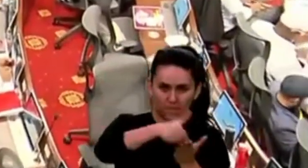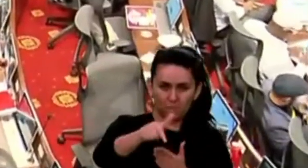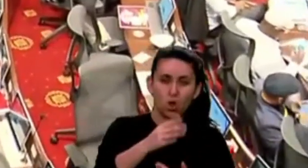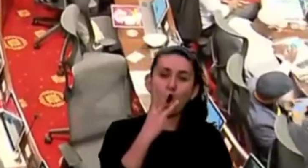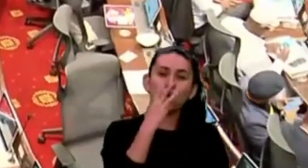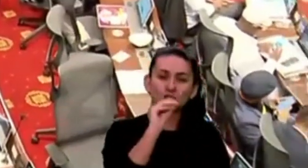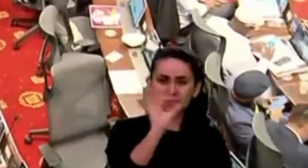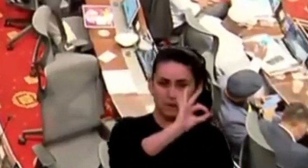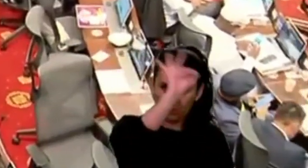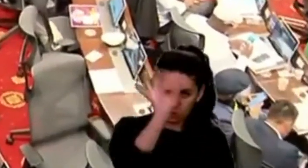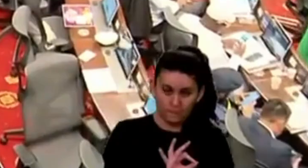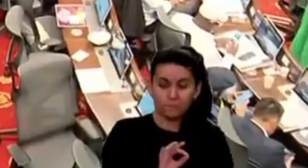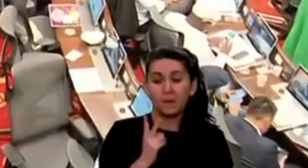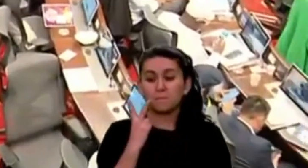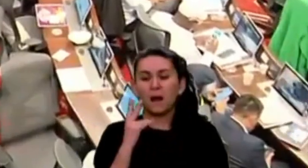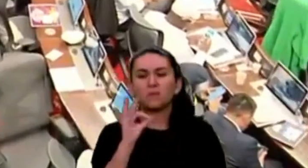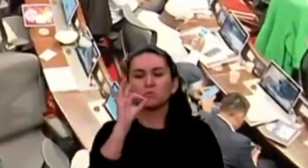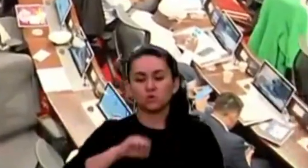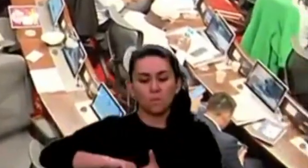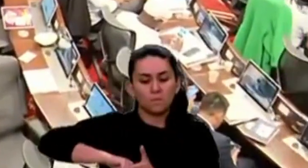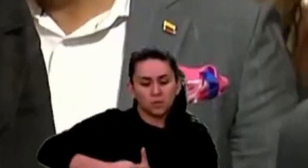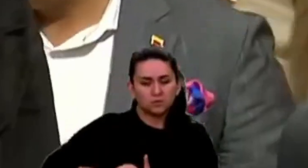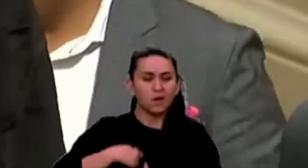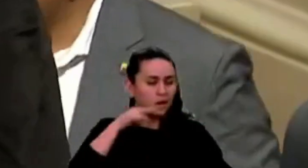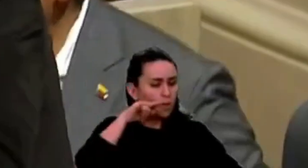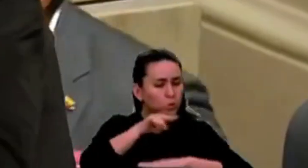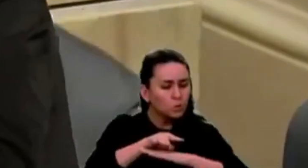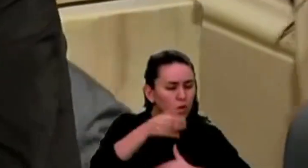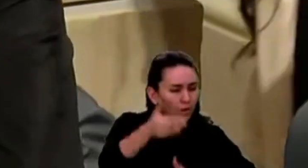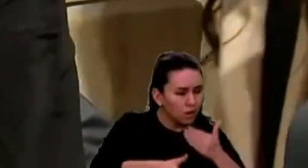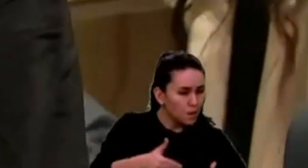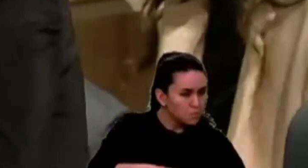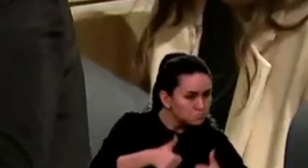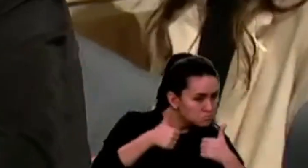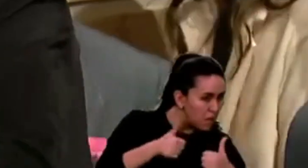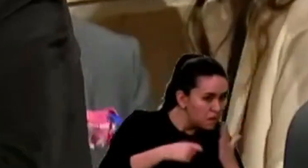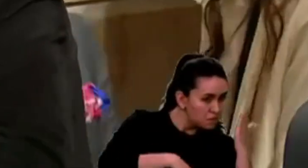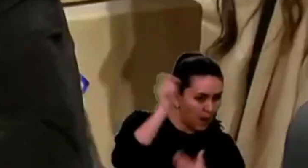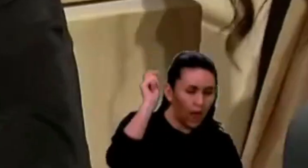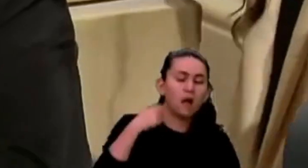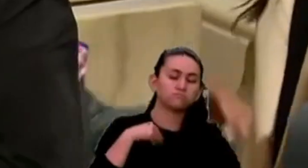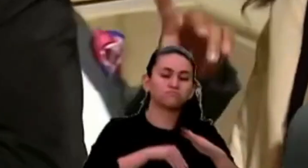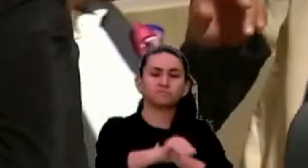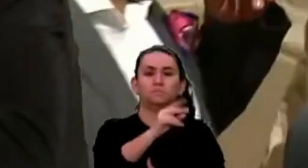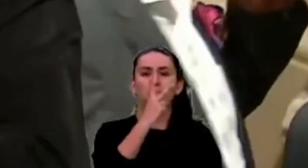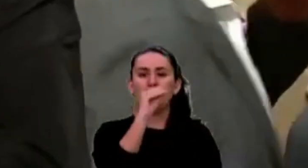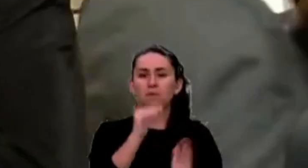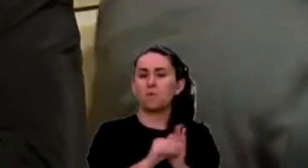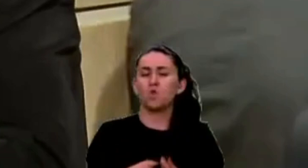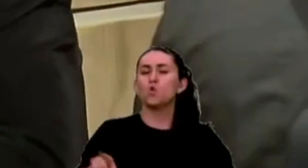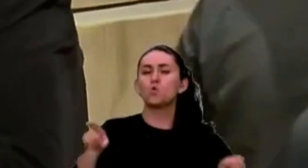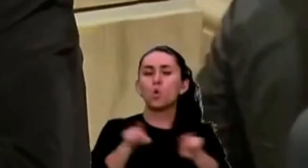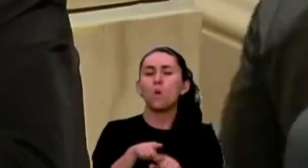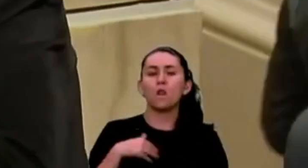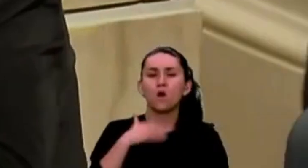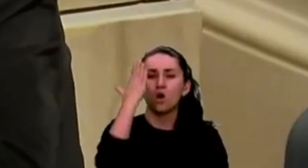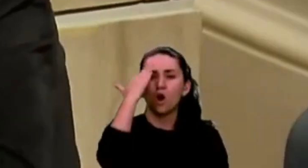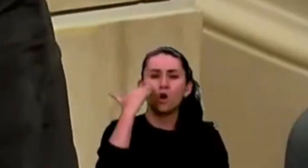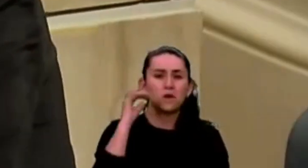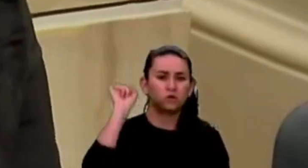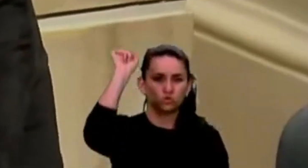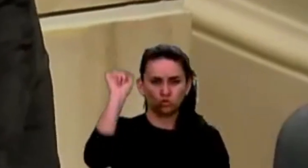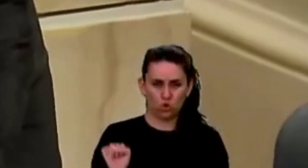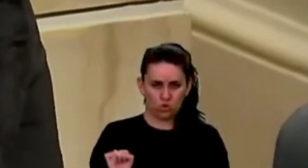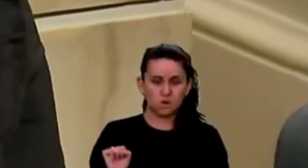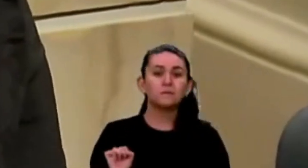des rel extérieure au Sénat l'idio Garcia turb Parti libéral les deux ayant souhaité adresser ainsi un message